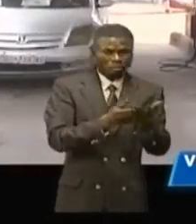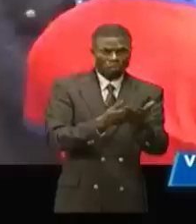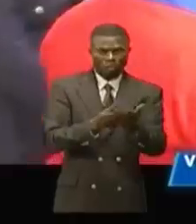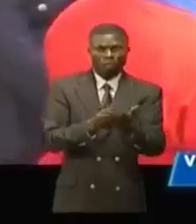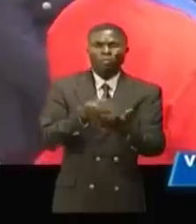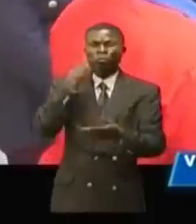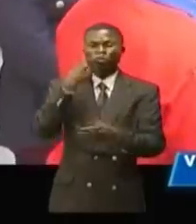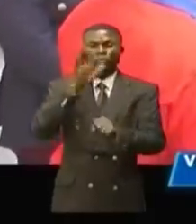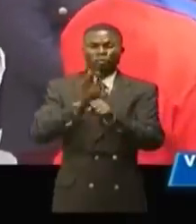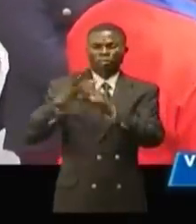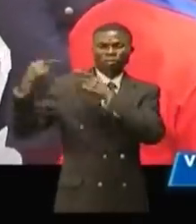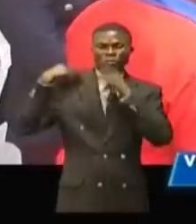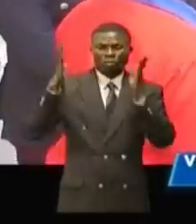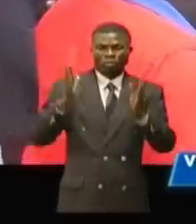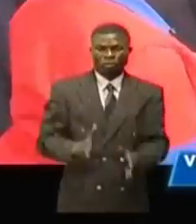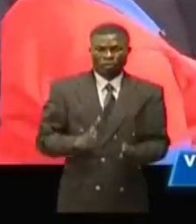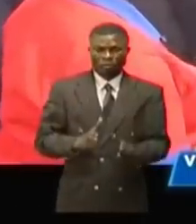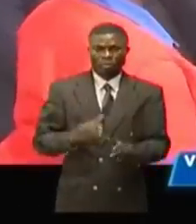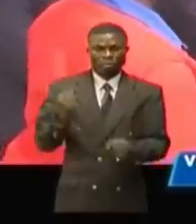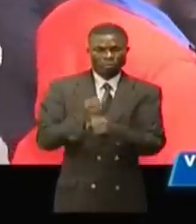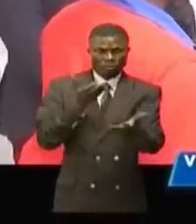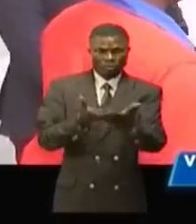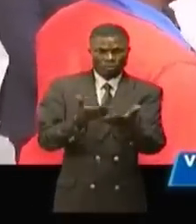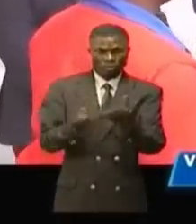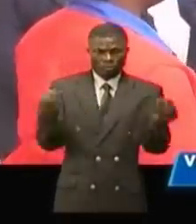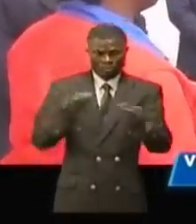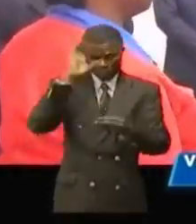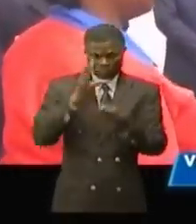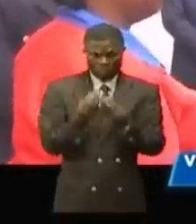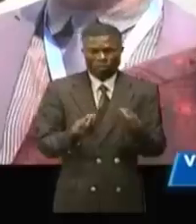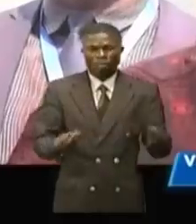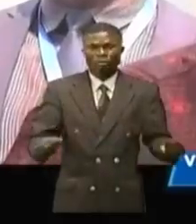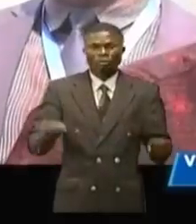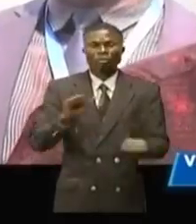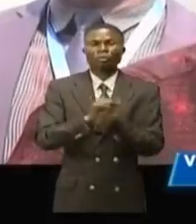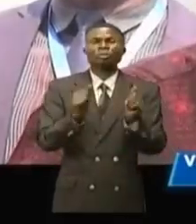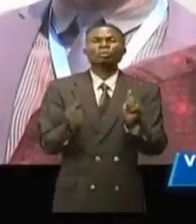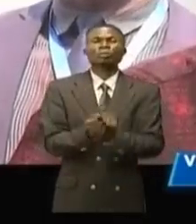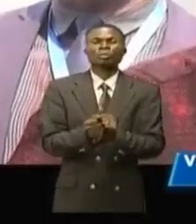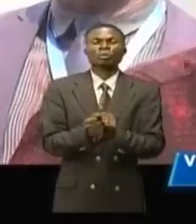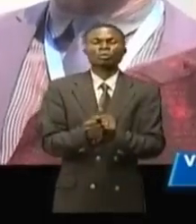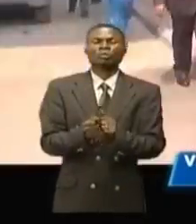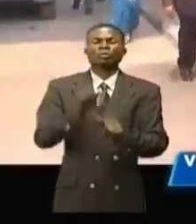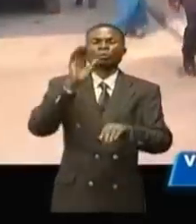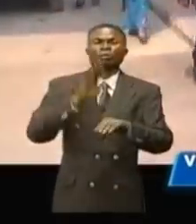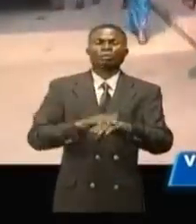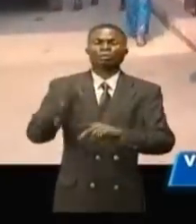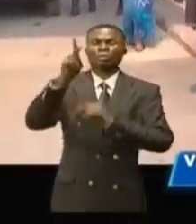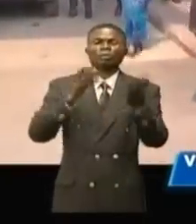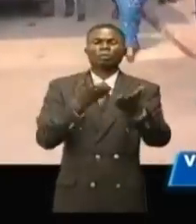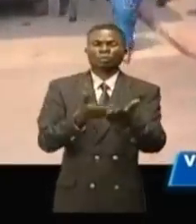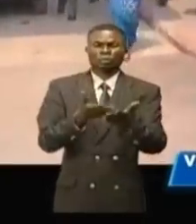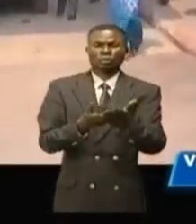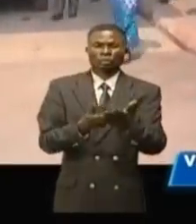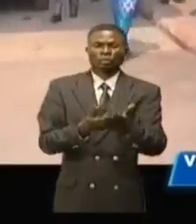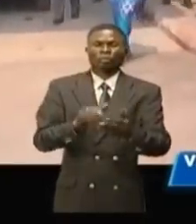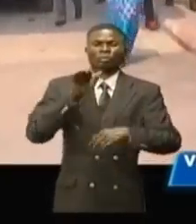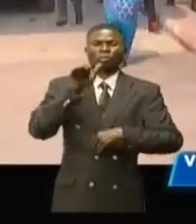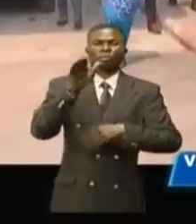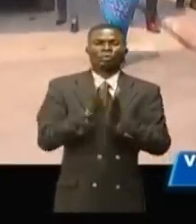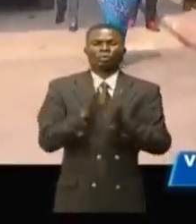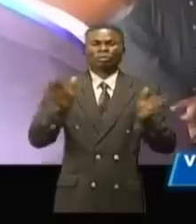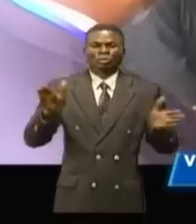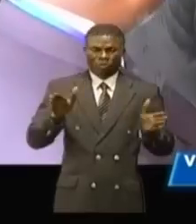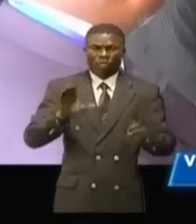avec les responsables commis à la tâche afin de trouver des solutions aux problèmes auxquels sont confrontés. Le DG de Kobil,